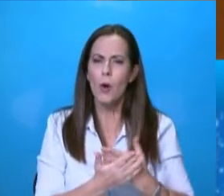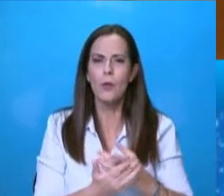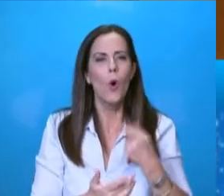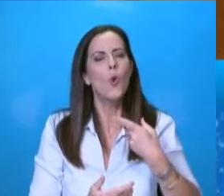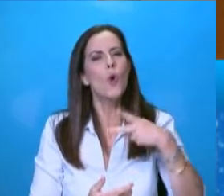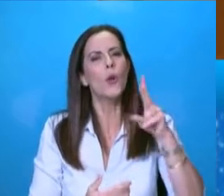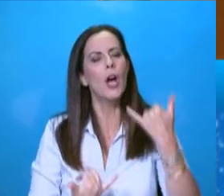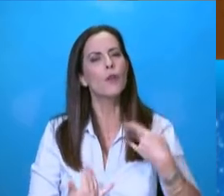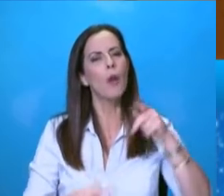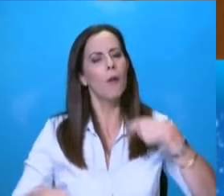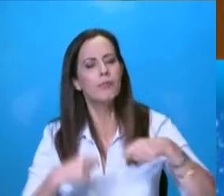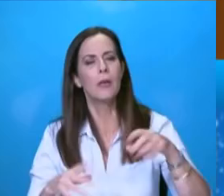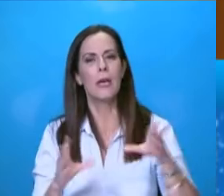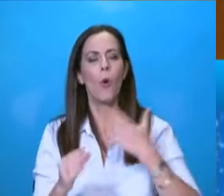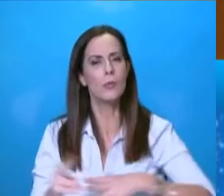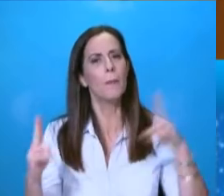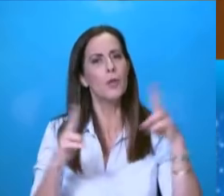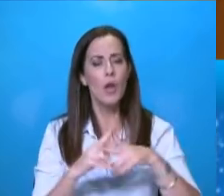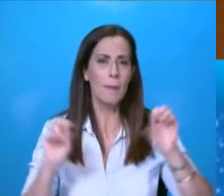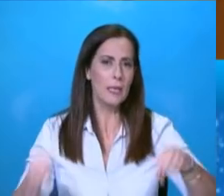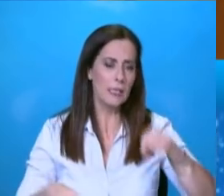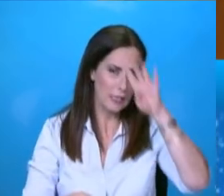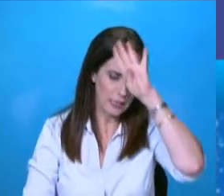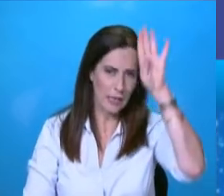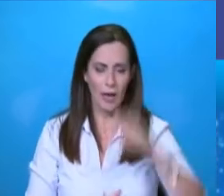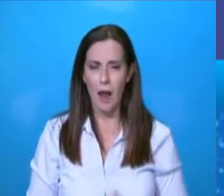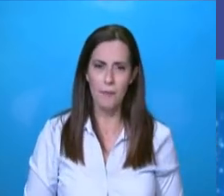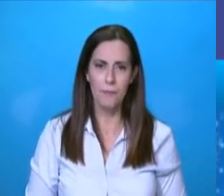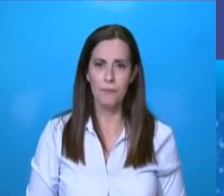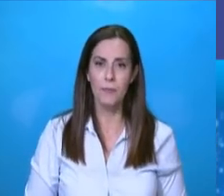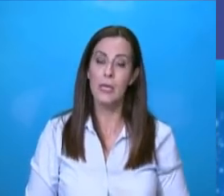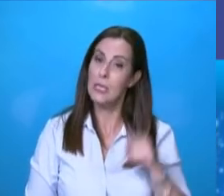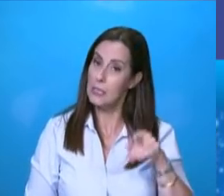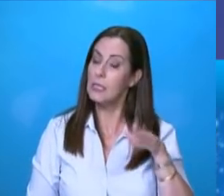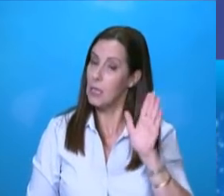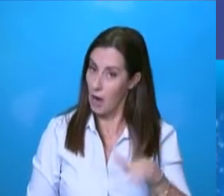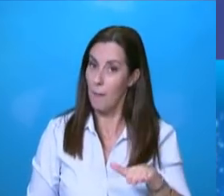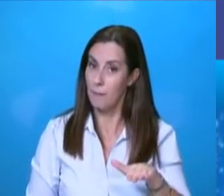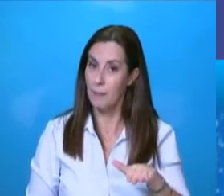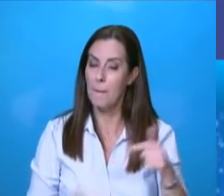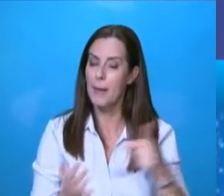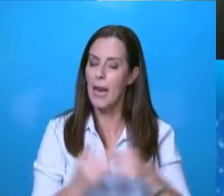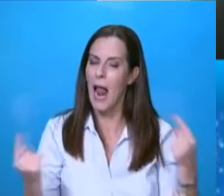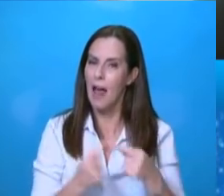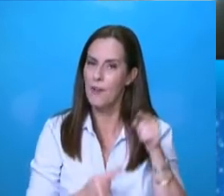יותר מתונה לקראת פגישה אפשרית שלו עם רוהני. הדברים האלה גם עמדו ברקע הוויכוח